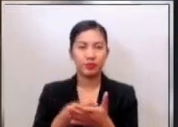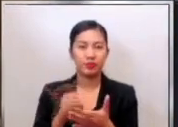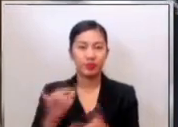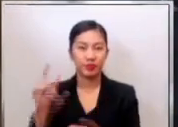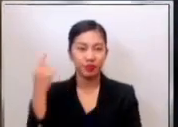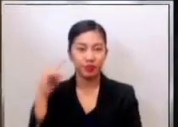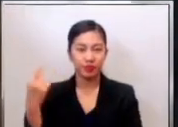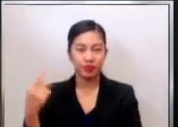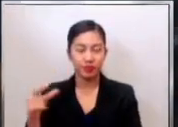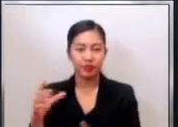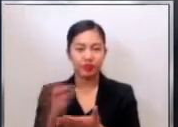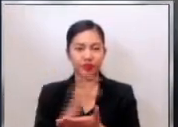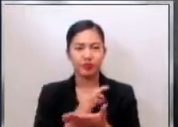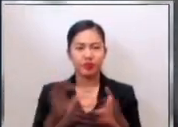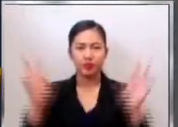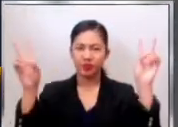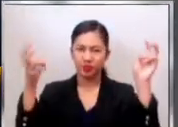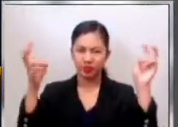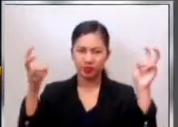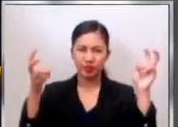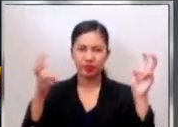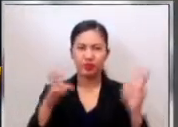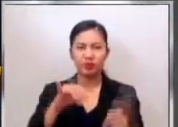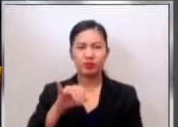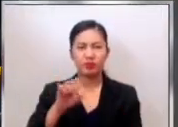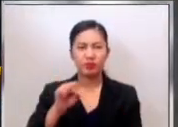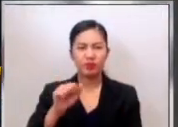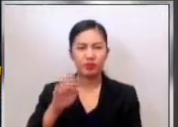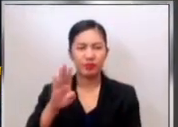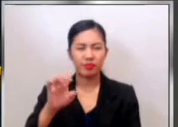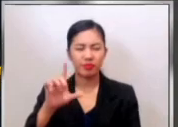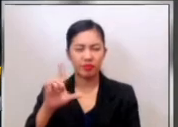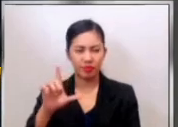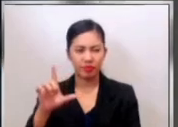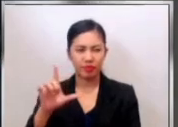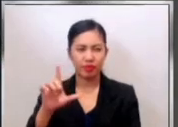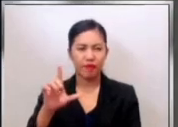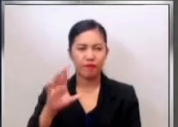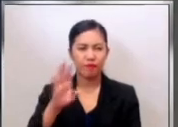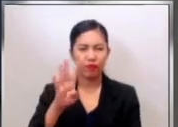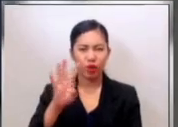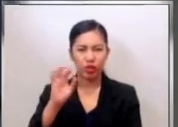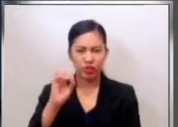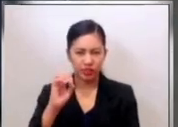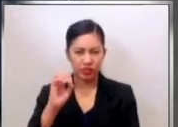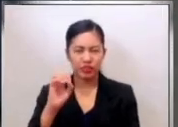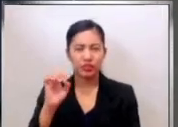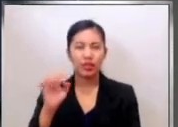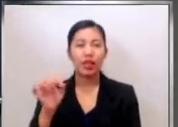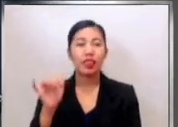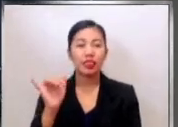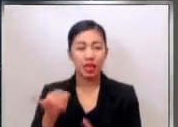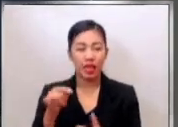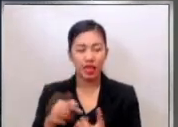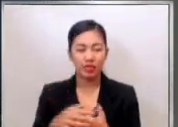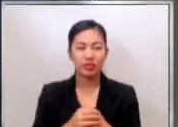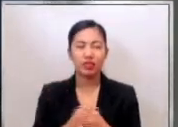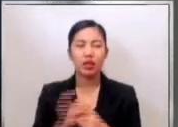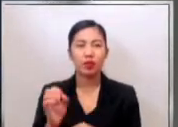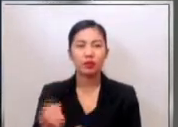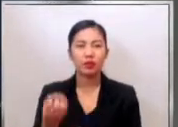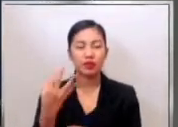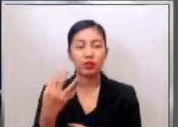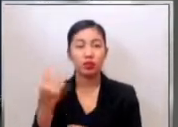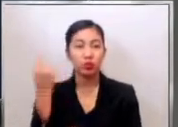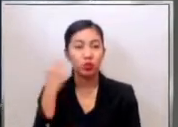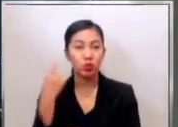kung tawagin ay Isabel 4P. Pero ang value ng coin ay hindi lamang matatagpuan sa taas ng gold content, kundi maging sa